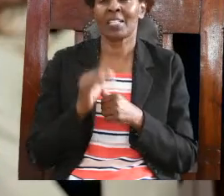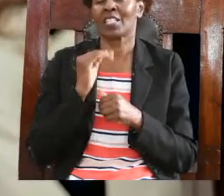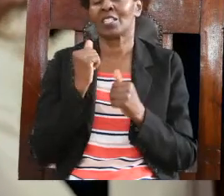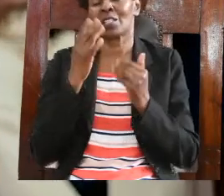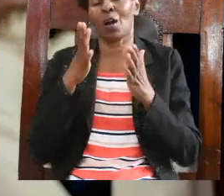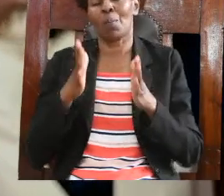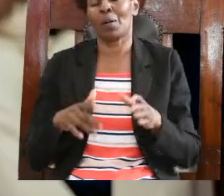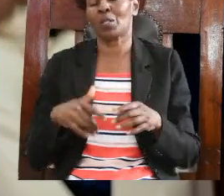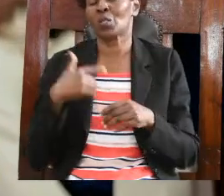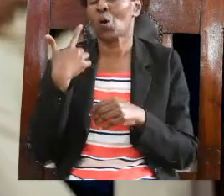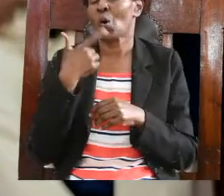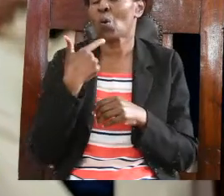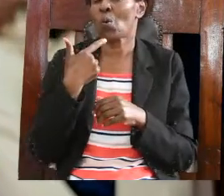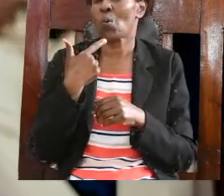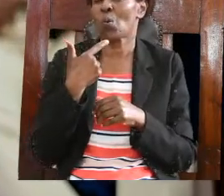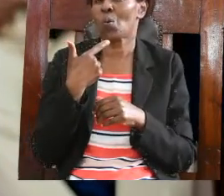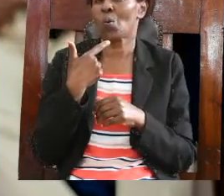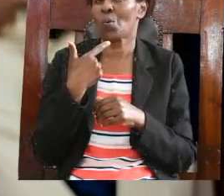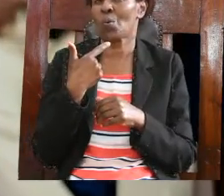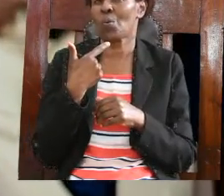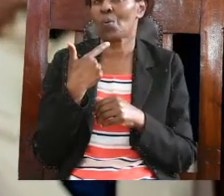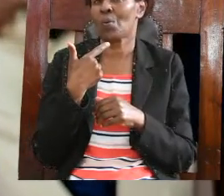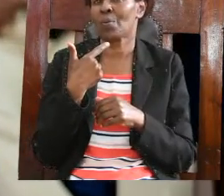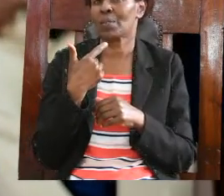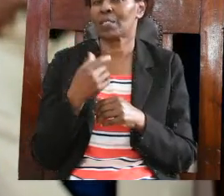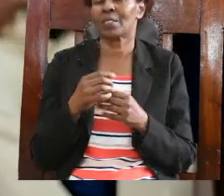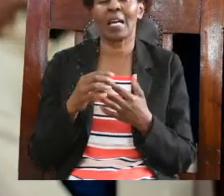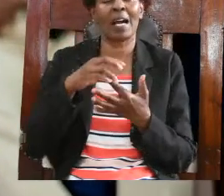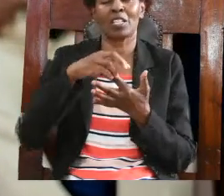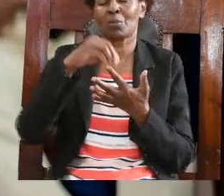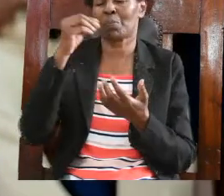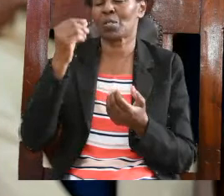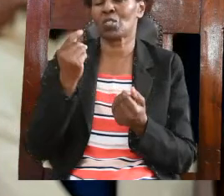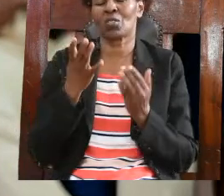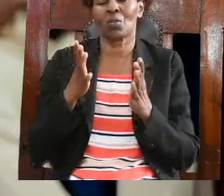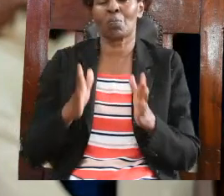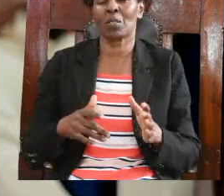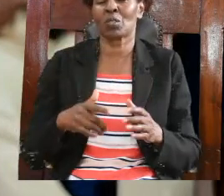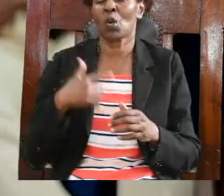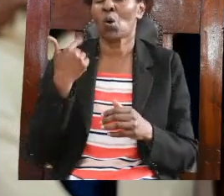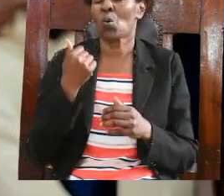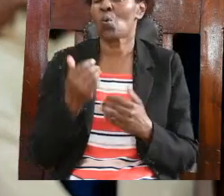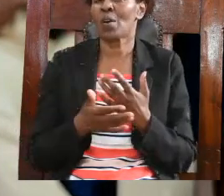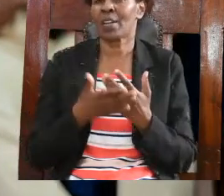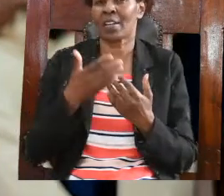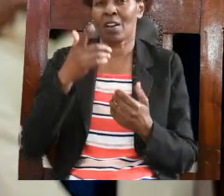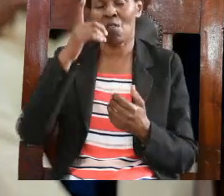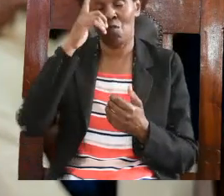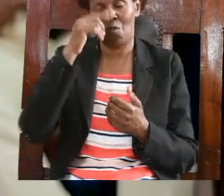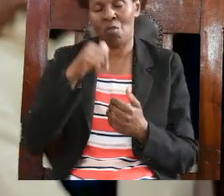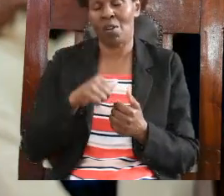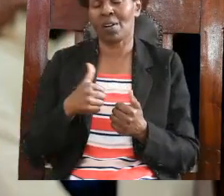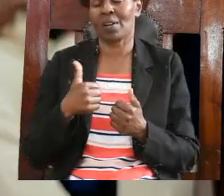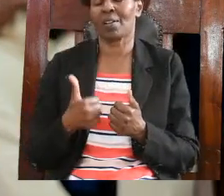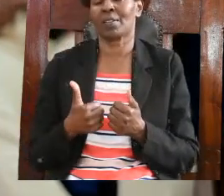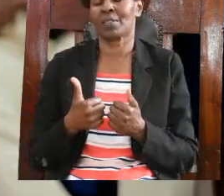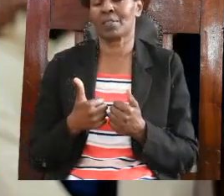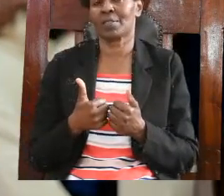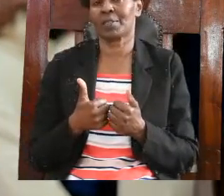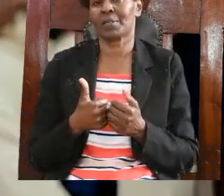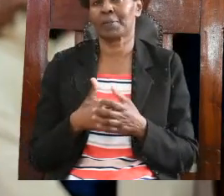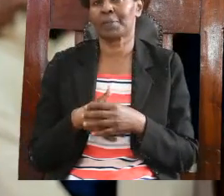ambaye alikuwa ana ni mtu wa kipekee ambaye anajishughulisha na masilahi ya